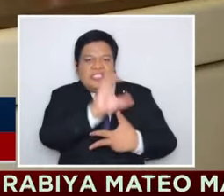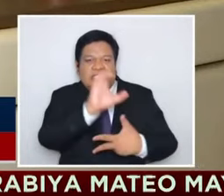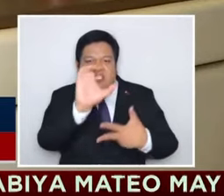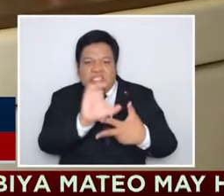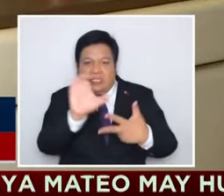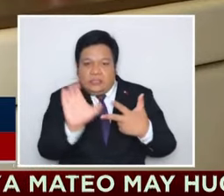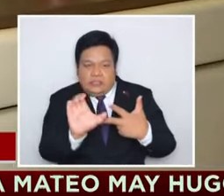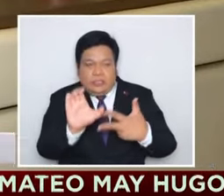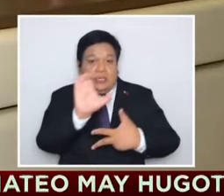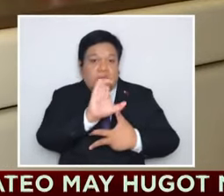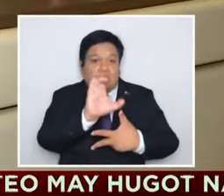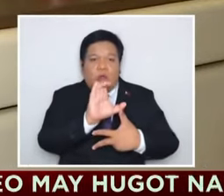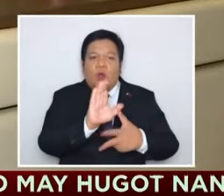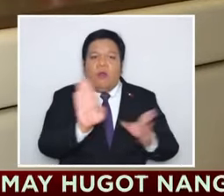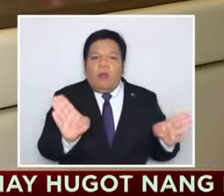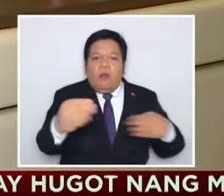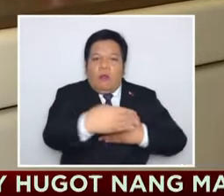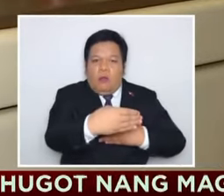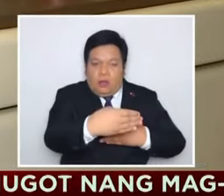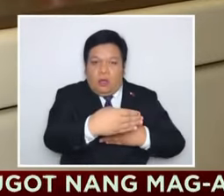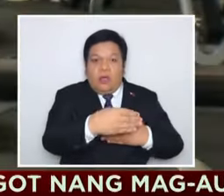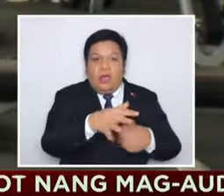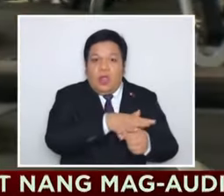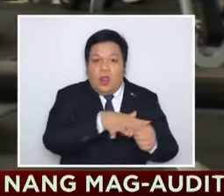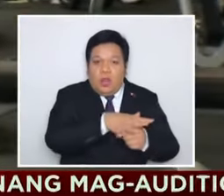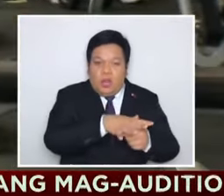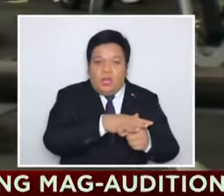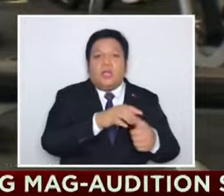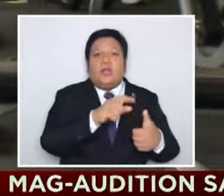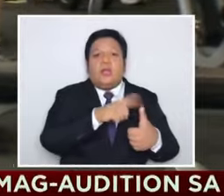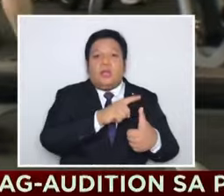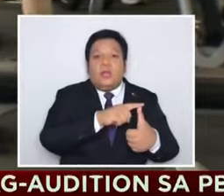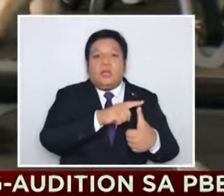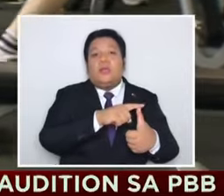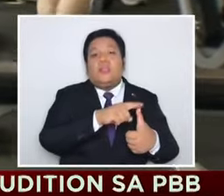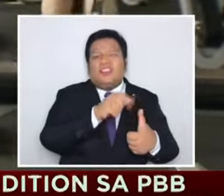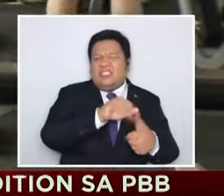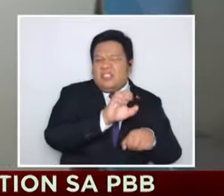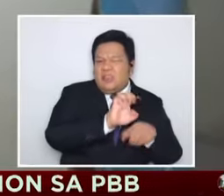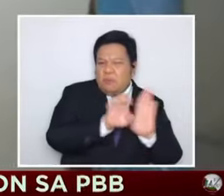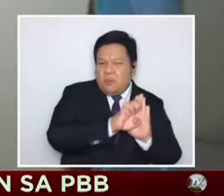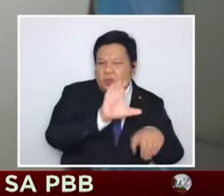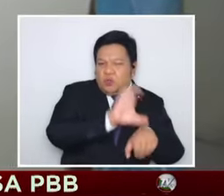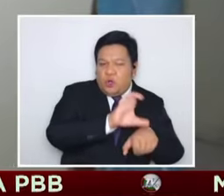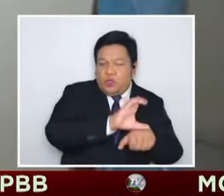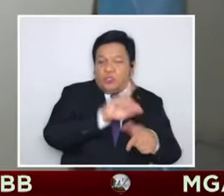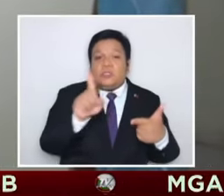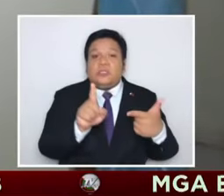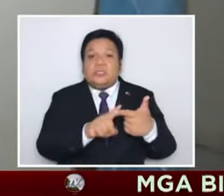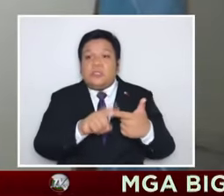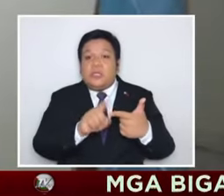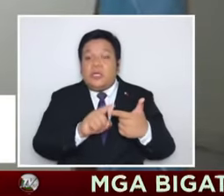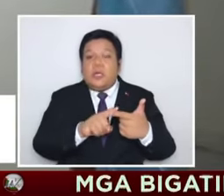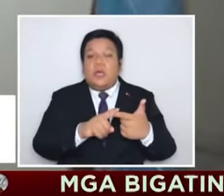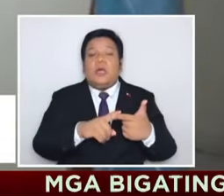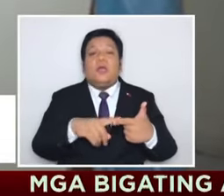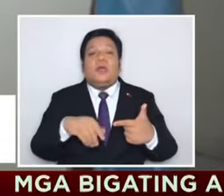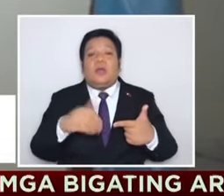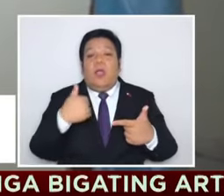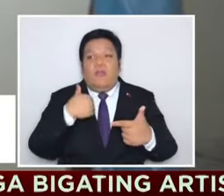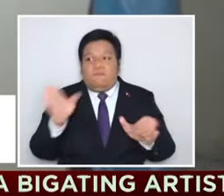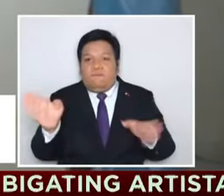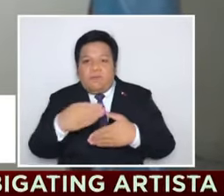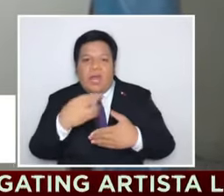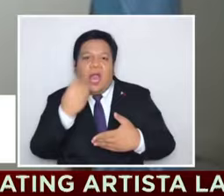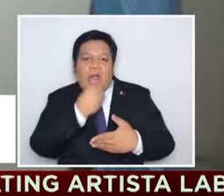gatherings. Pangalawa, yung closed areas, yung mga dine-in. Sumunod po dyan yung mga gym. Pangatlong letter C, ito yung